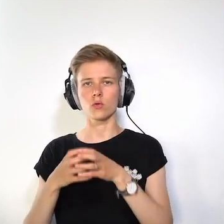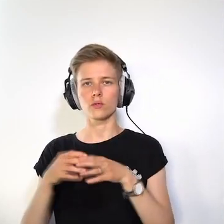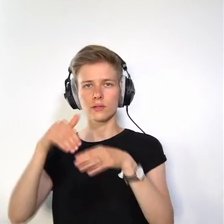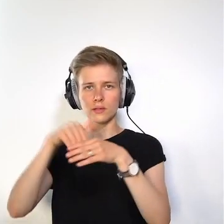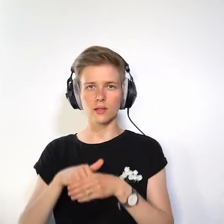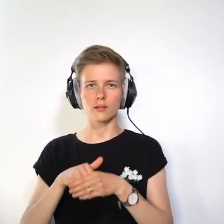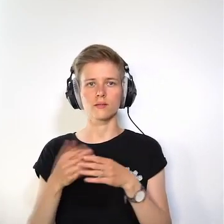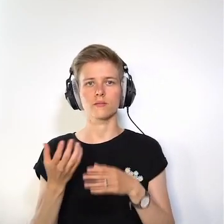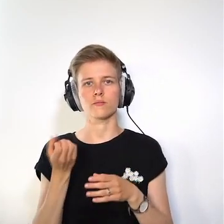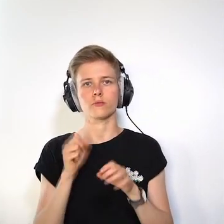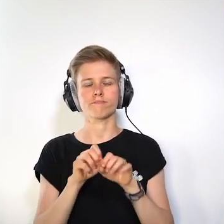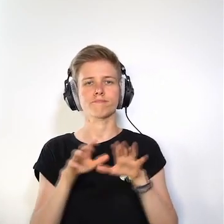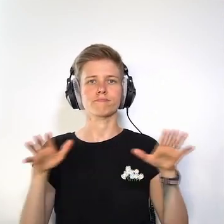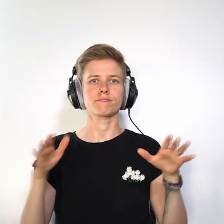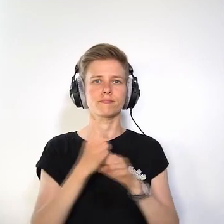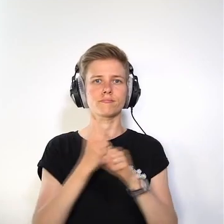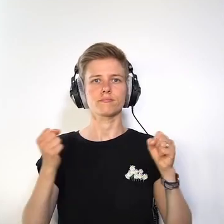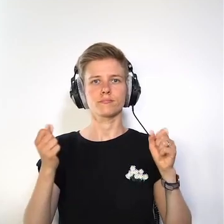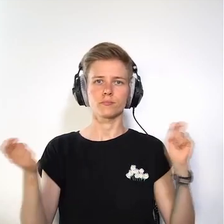muuttuu. Ja sitten vielä kolmantena tämä, että miten